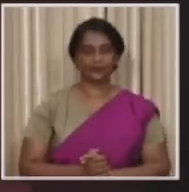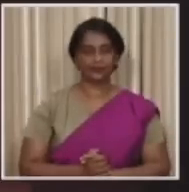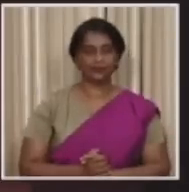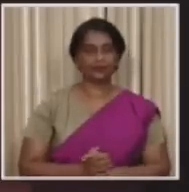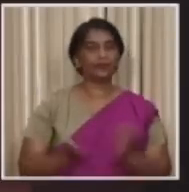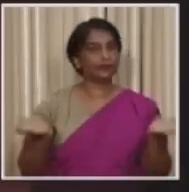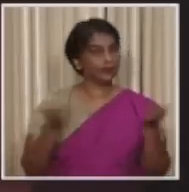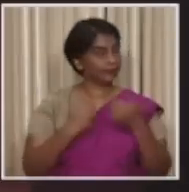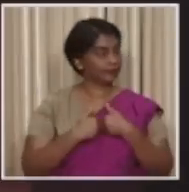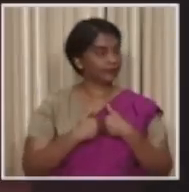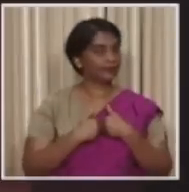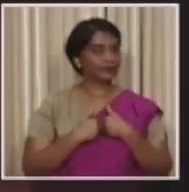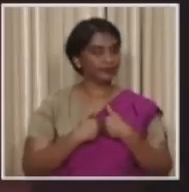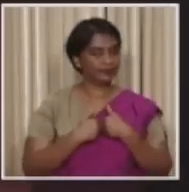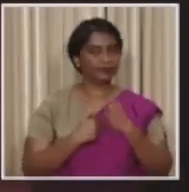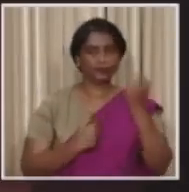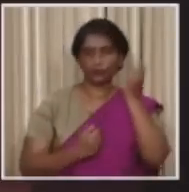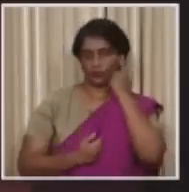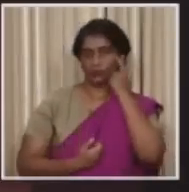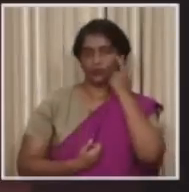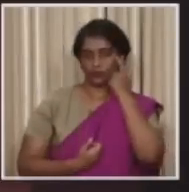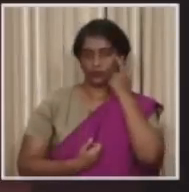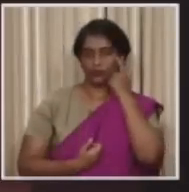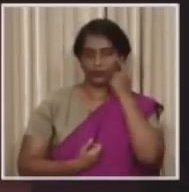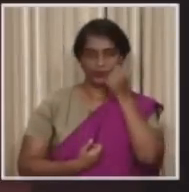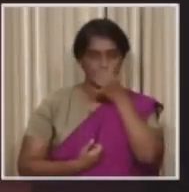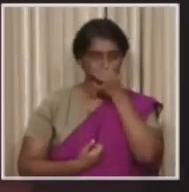අපි හැමෝම දන්න කාරණාවක්